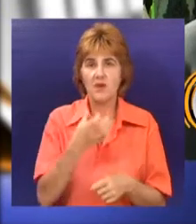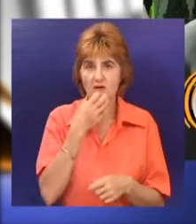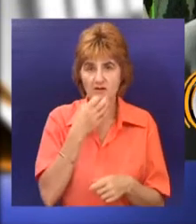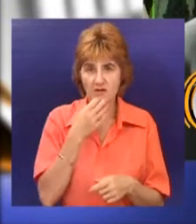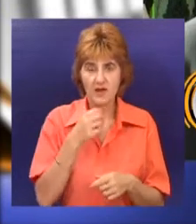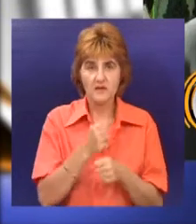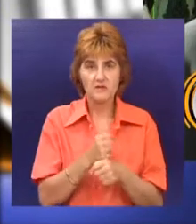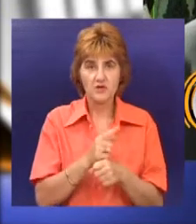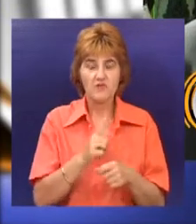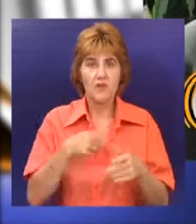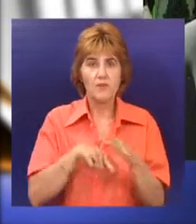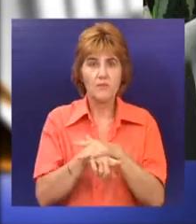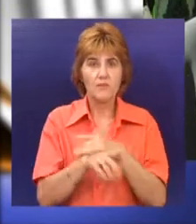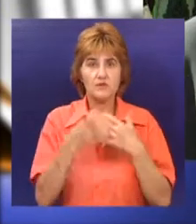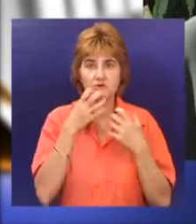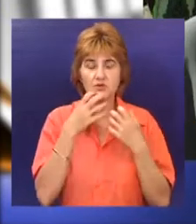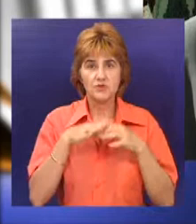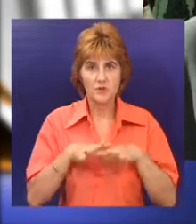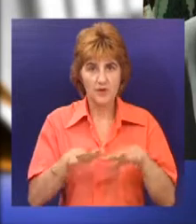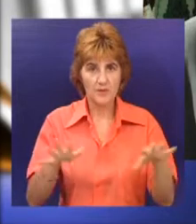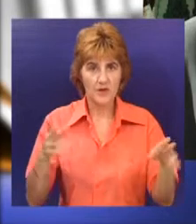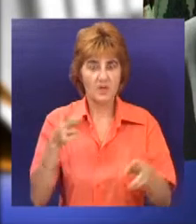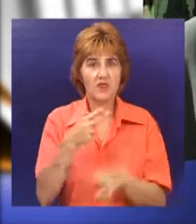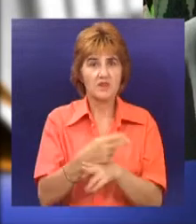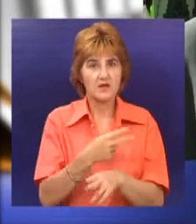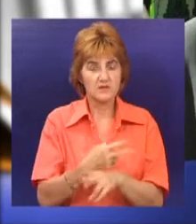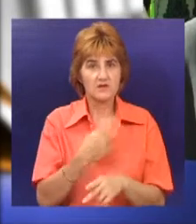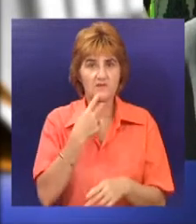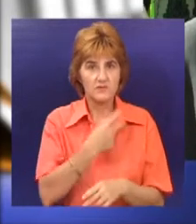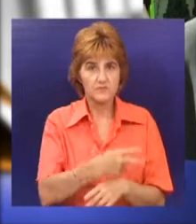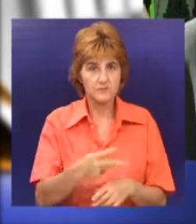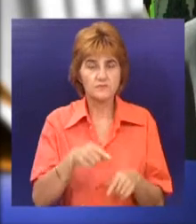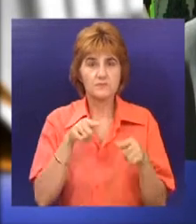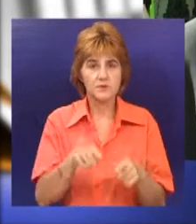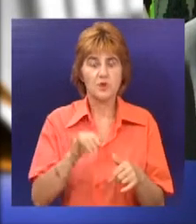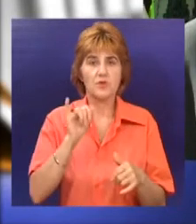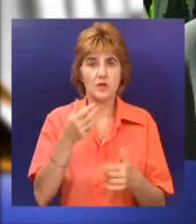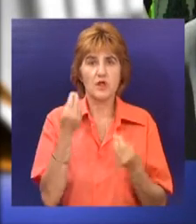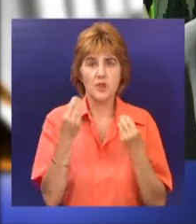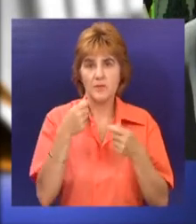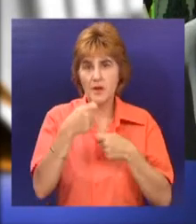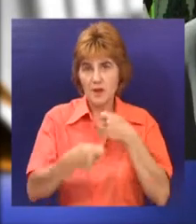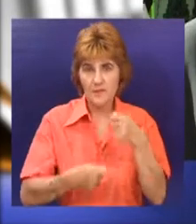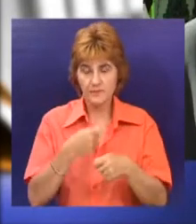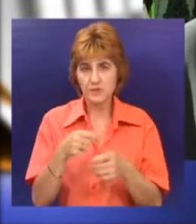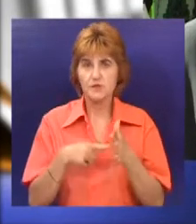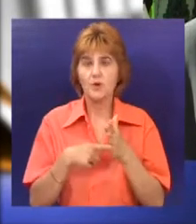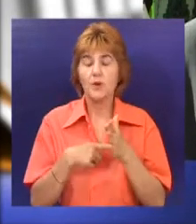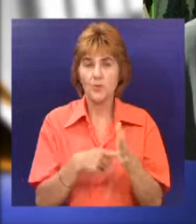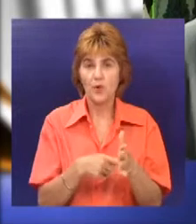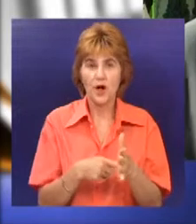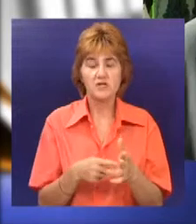lokalne zajednice, interes države i ovo je jedan dobar, ambiciozan projekat koji pre svega treba da